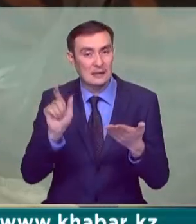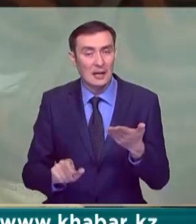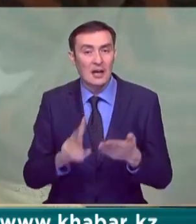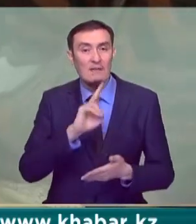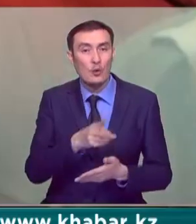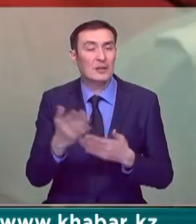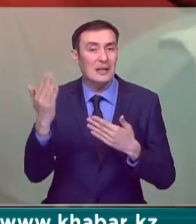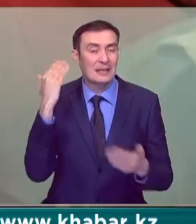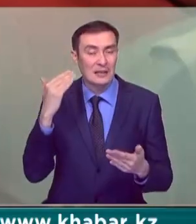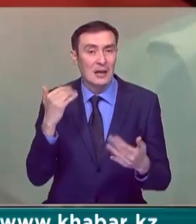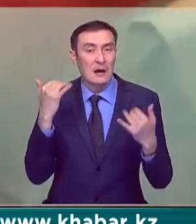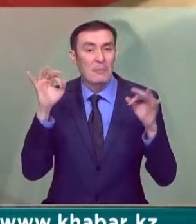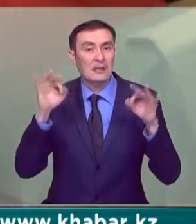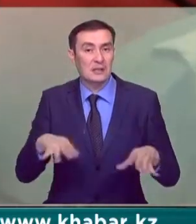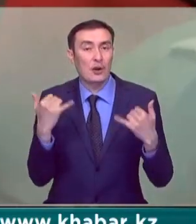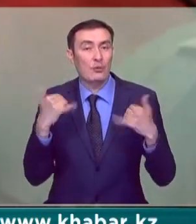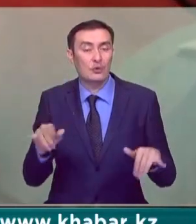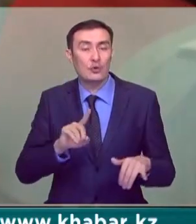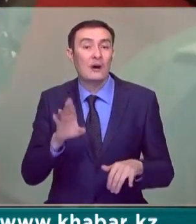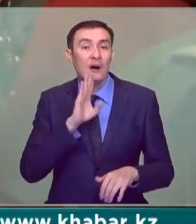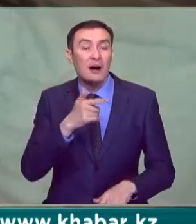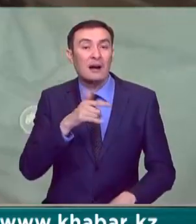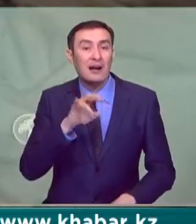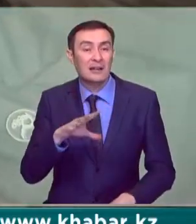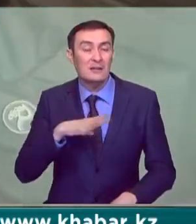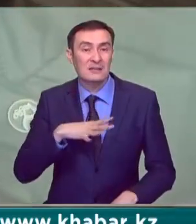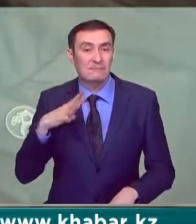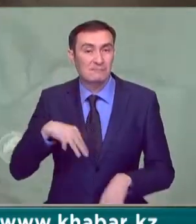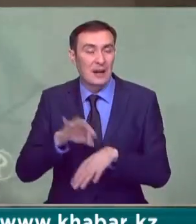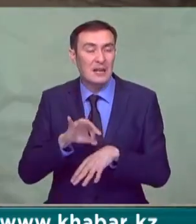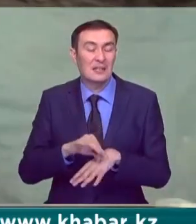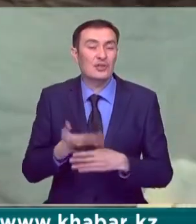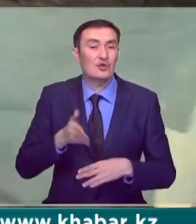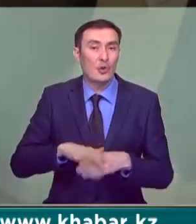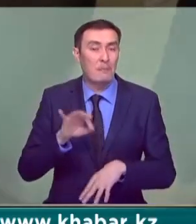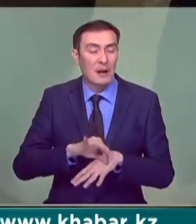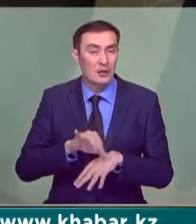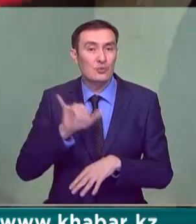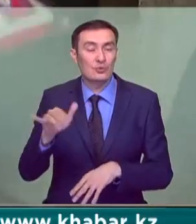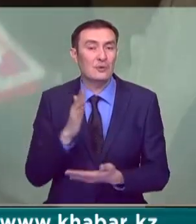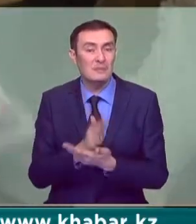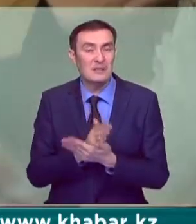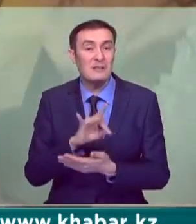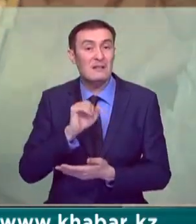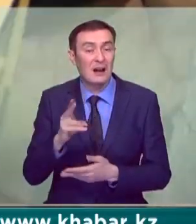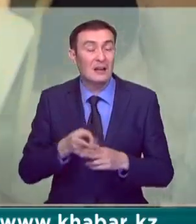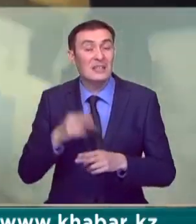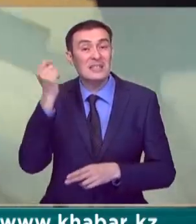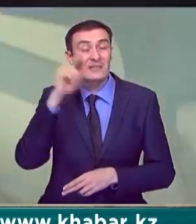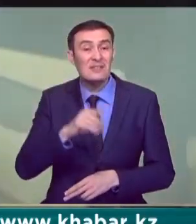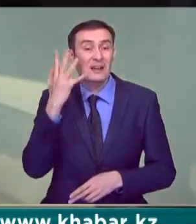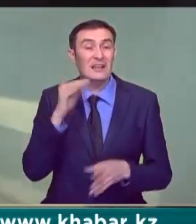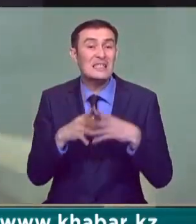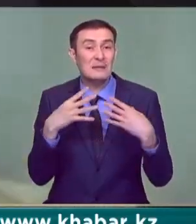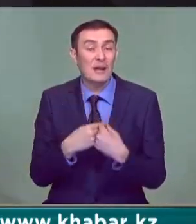назад телезрители потрясла новость о том что галина полива борется со страшным недугом у неё рак это стало известно когда